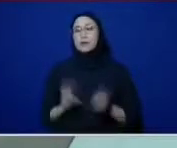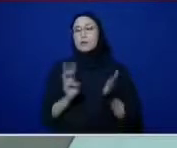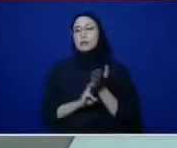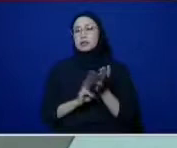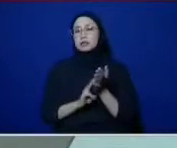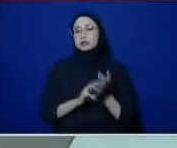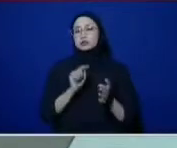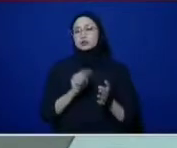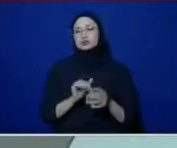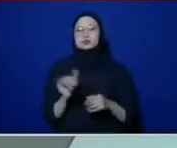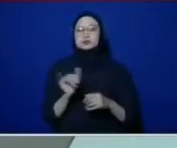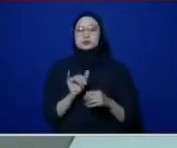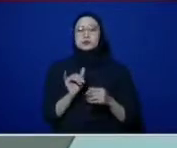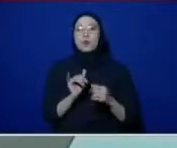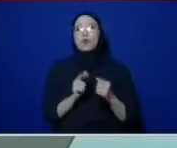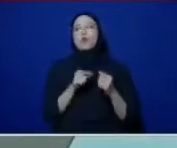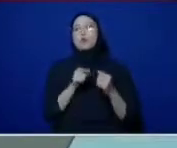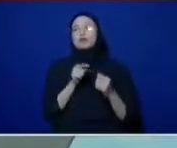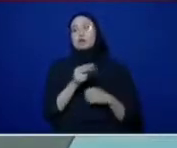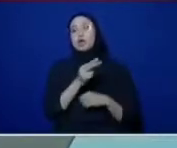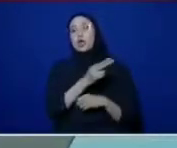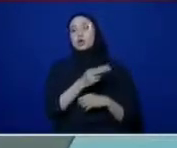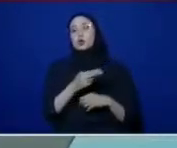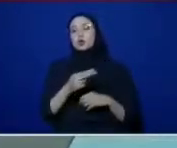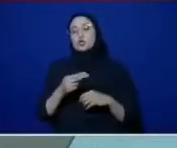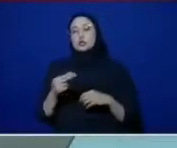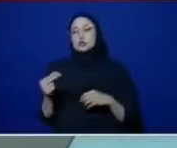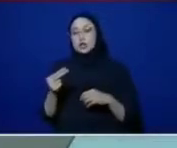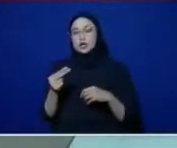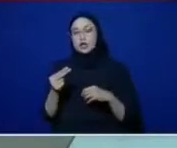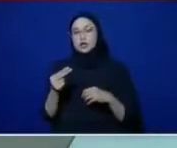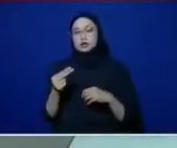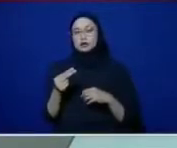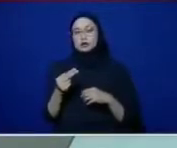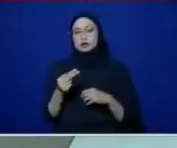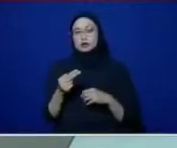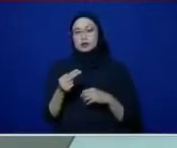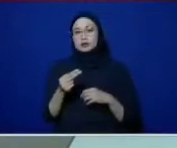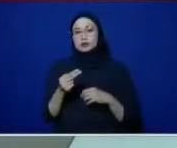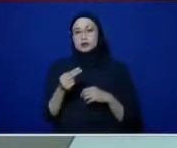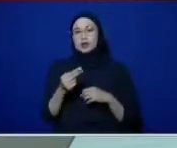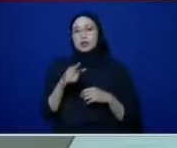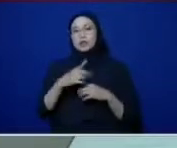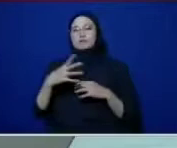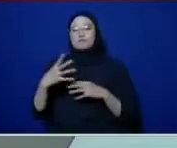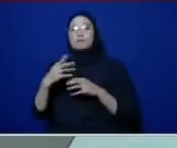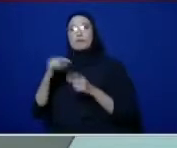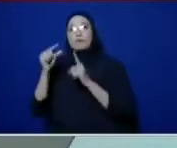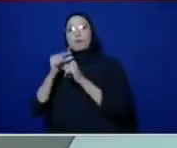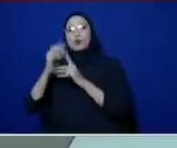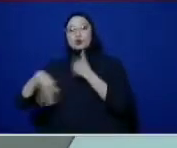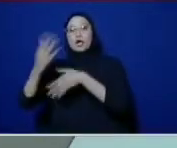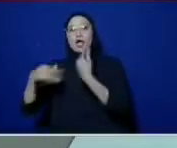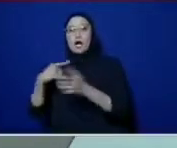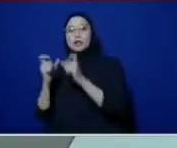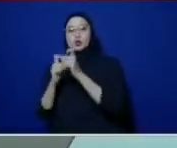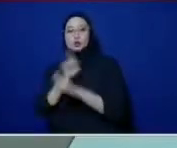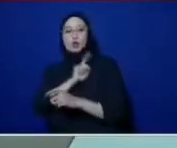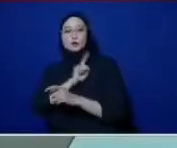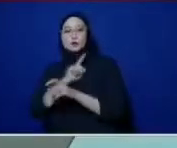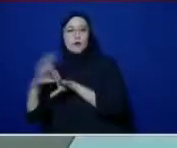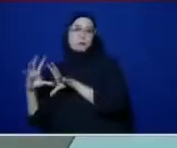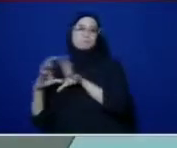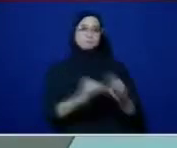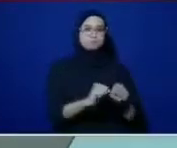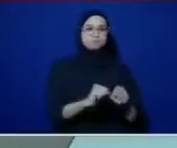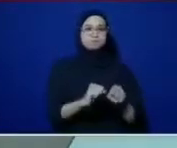negara itu telah dikooptasi oleh perusahaan-perusahaan swasta. Ini bisa